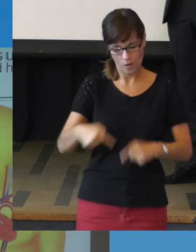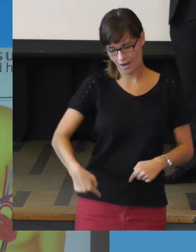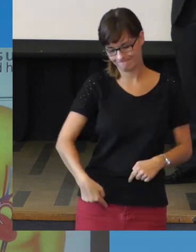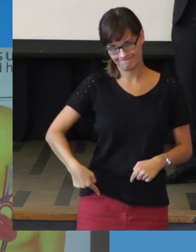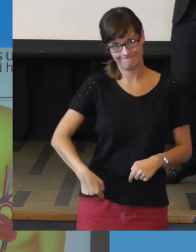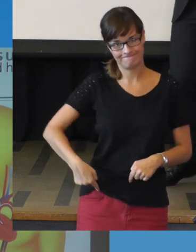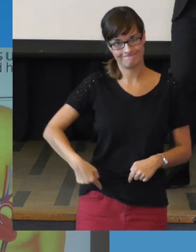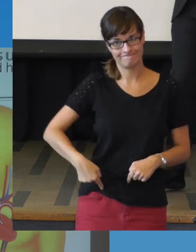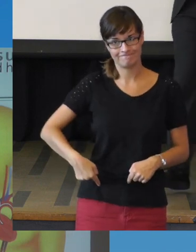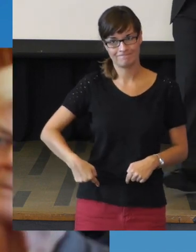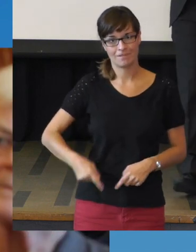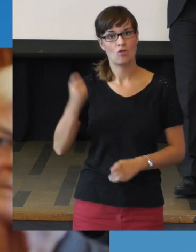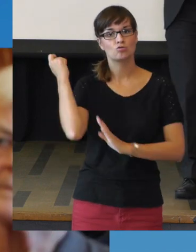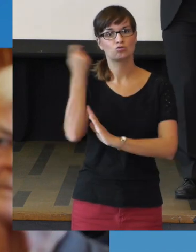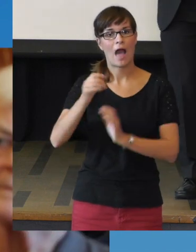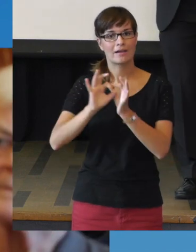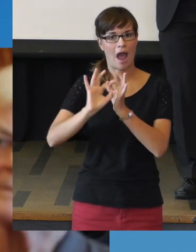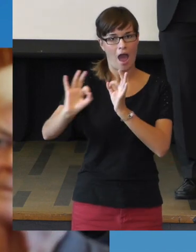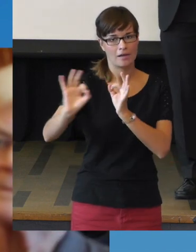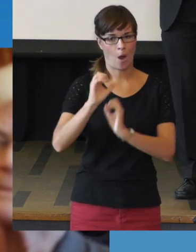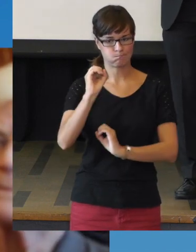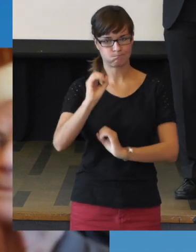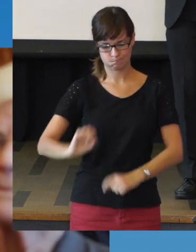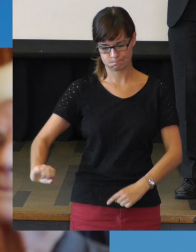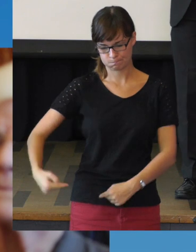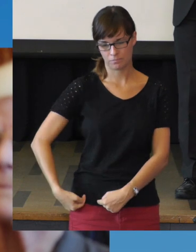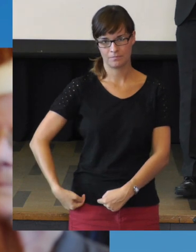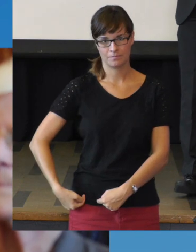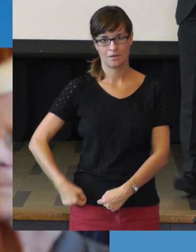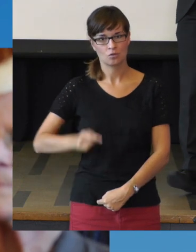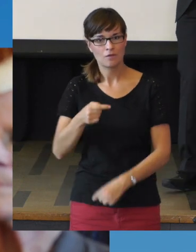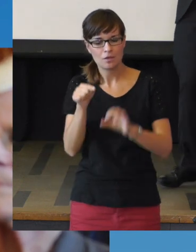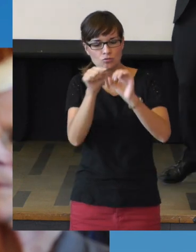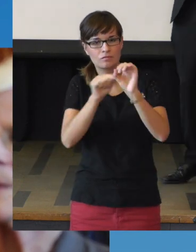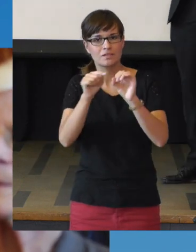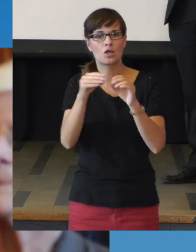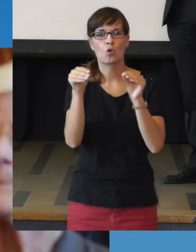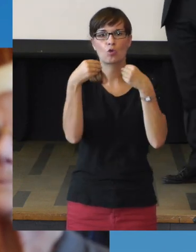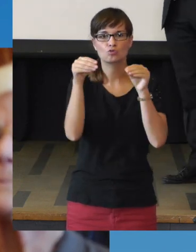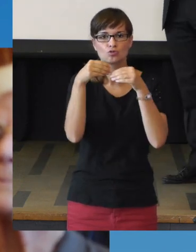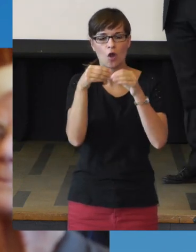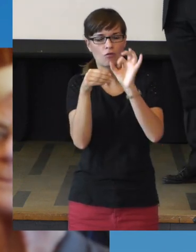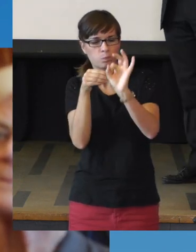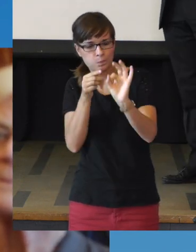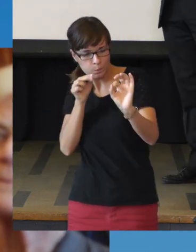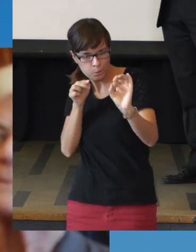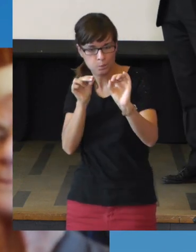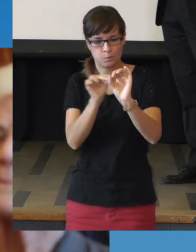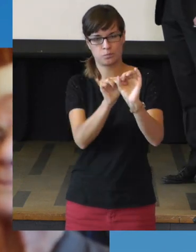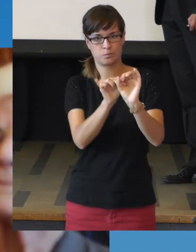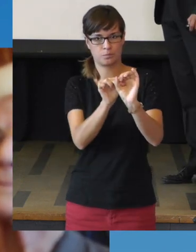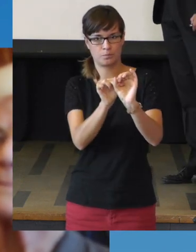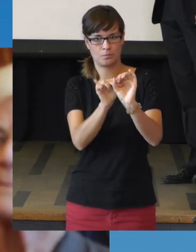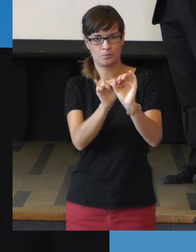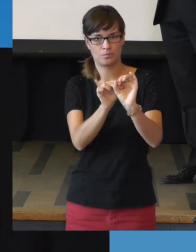Leiste und legen dort eine sogenannte Schleuse ein. Die Schleuse ist nichts anderes als ein kleiner Plastikschlauch mit einem Rückschlagventil, dass